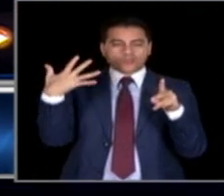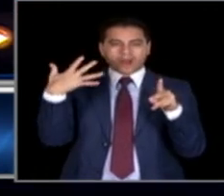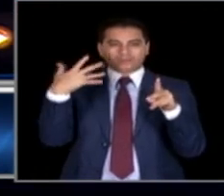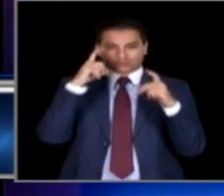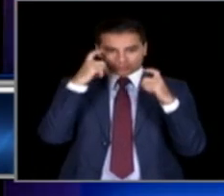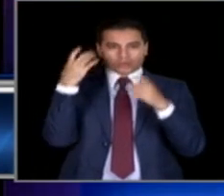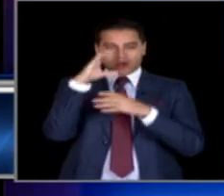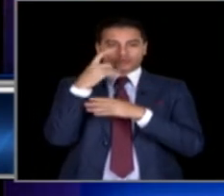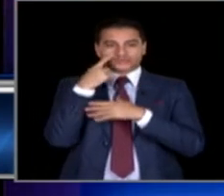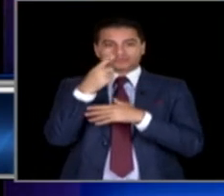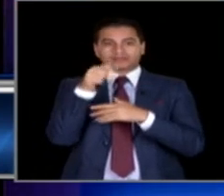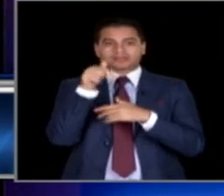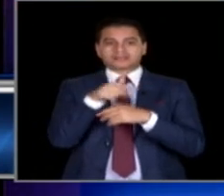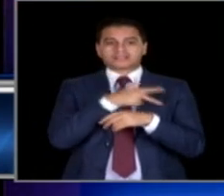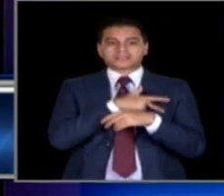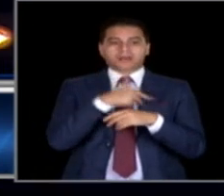إسلام، إجابتك